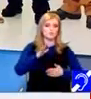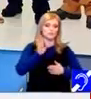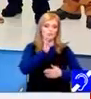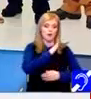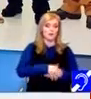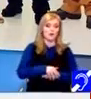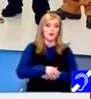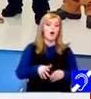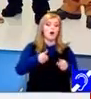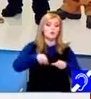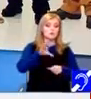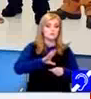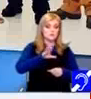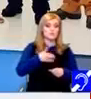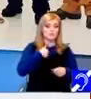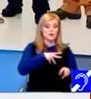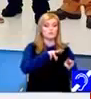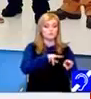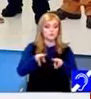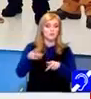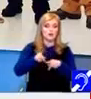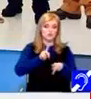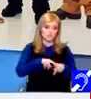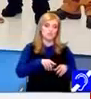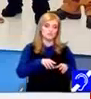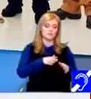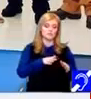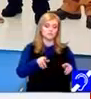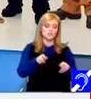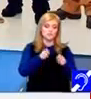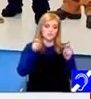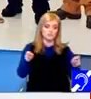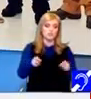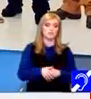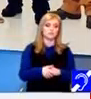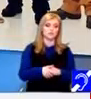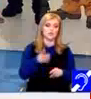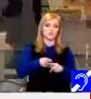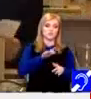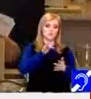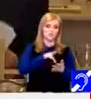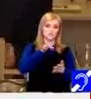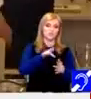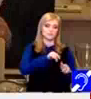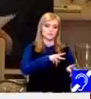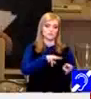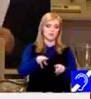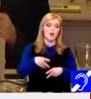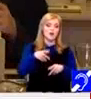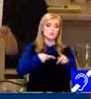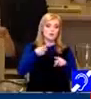autoritate europeană a muncii ar urma să monitorizeze sistemele de protecție socială din toate țările Uniunii.